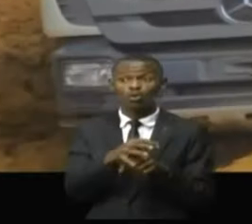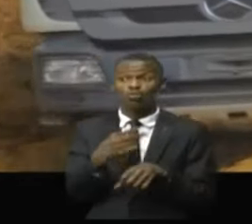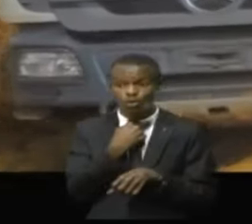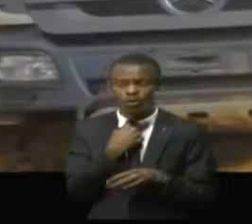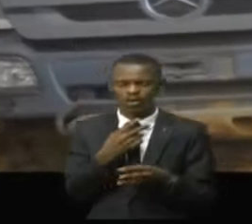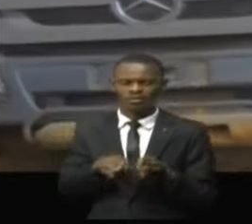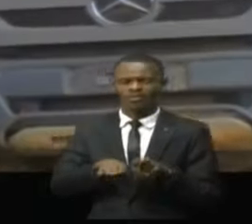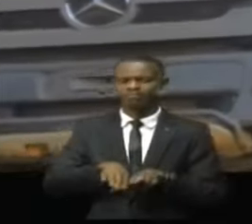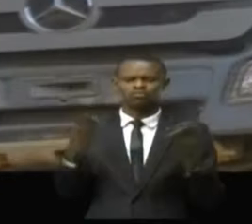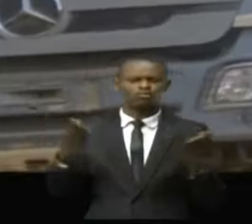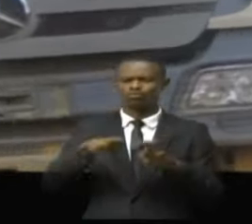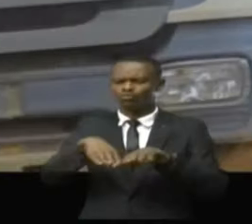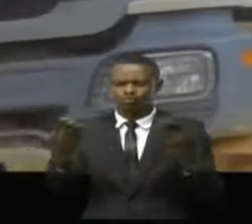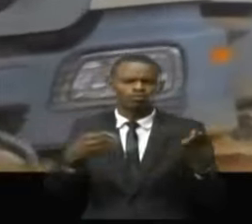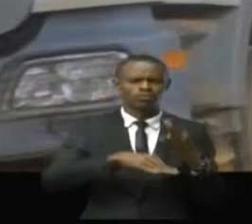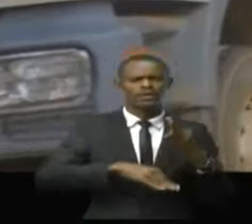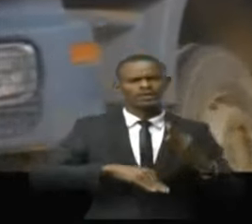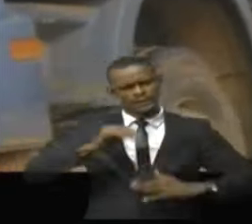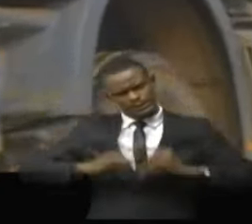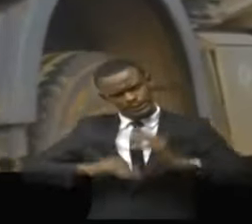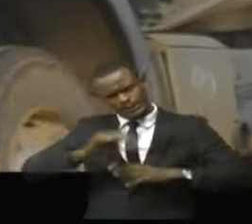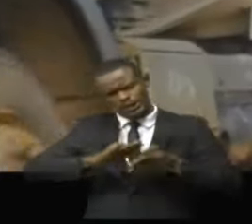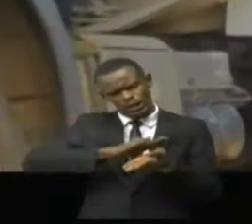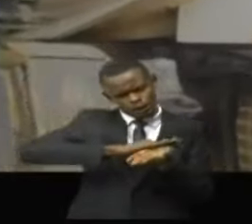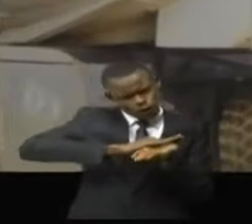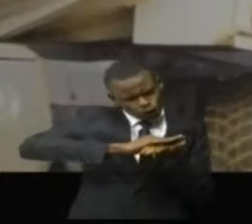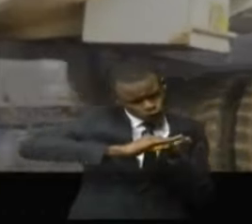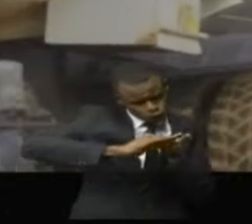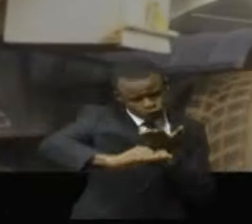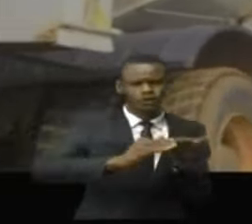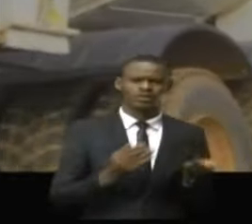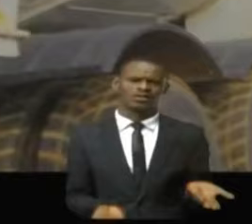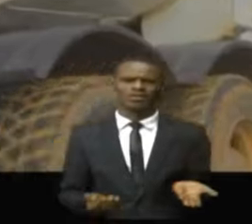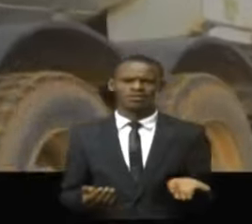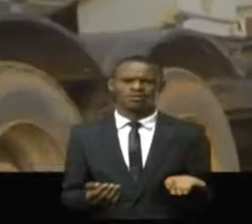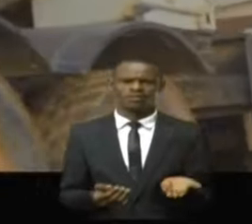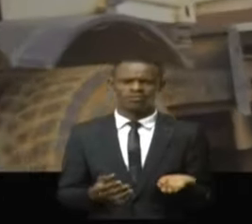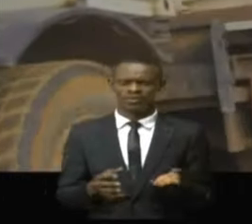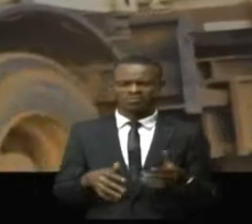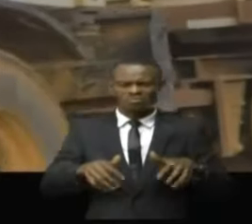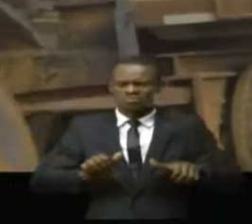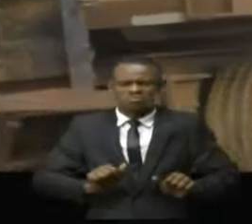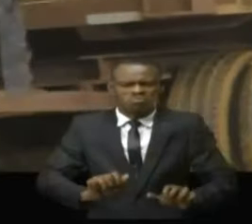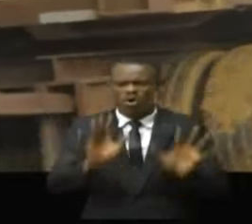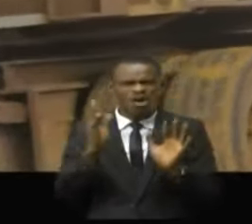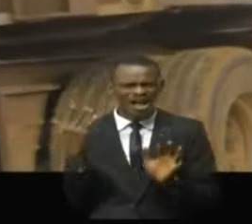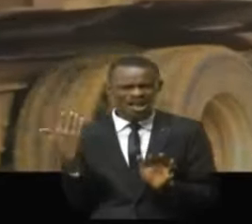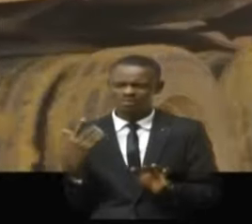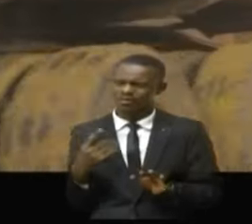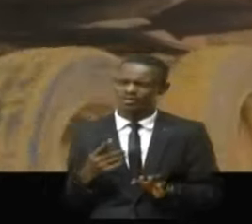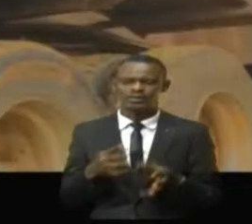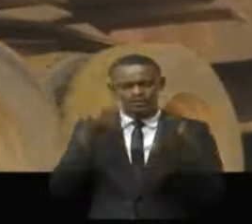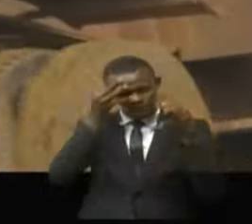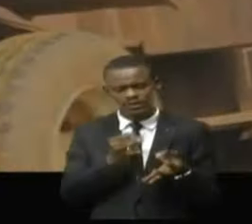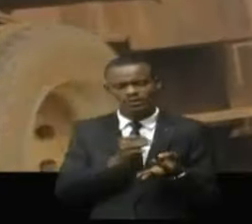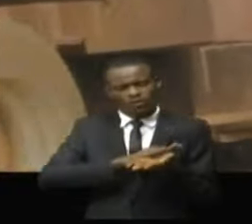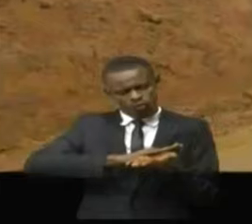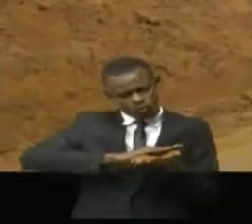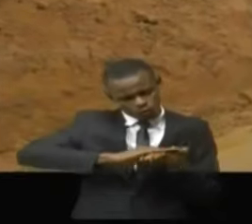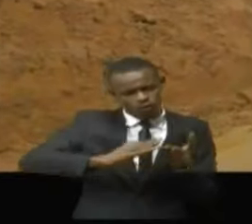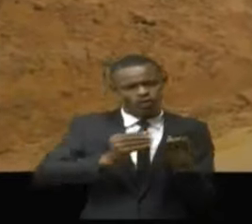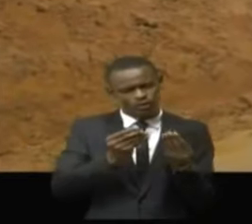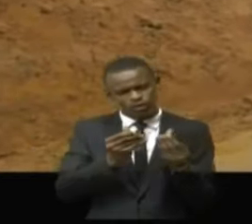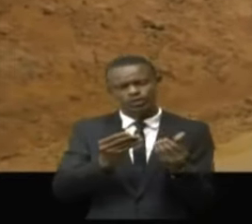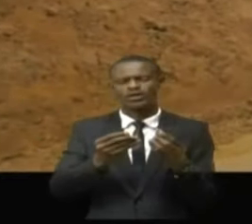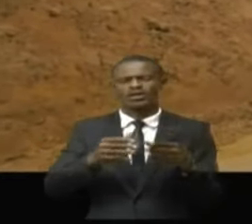plusieurs axes d'importance capitale, mais abandonnés au grand désarroi de la population. La route Iga Barrière